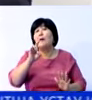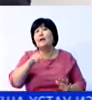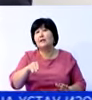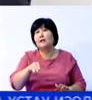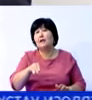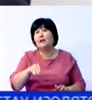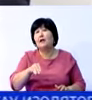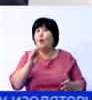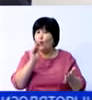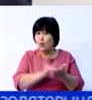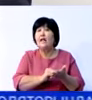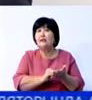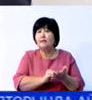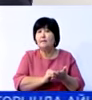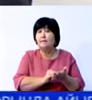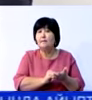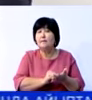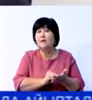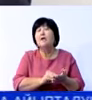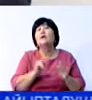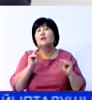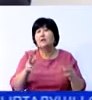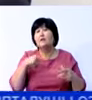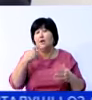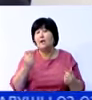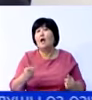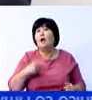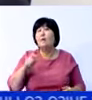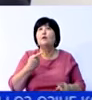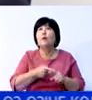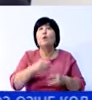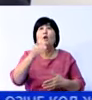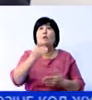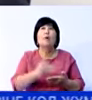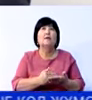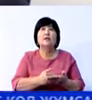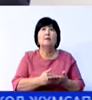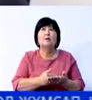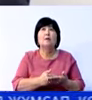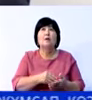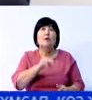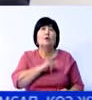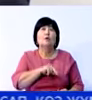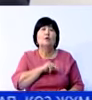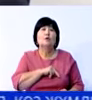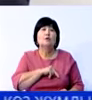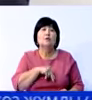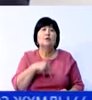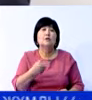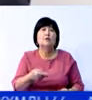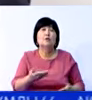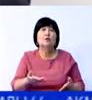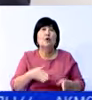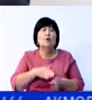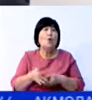28-де деп орнатты. Шын мойындауымыз керек, мамандар ол бағдарламамен жұмыс істеуге толық дайын болғандар